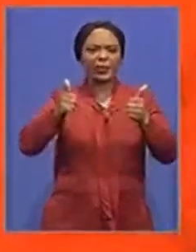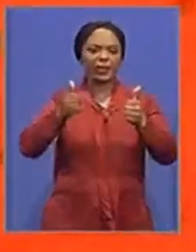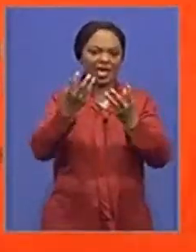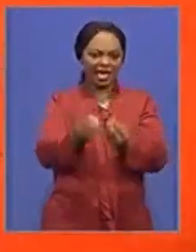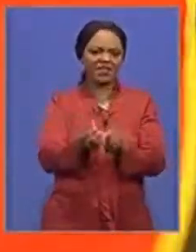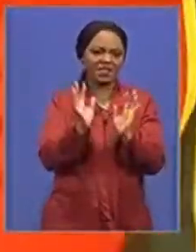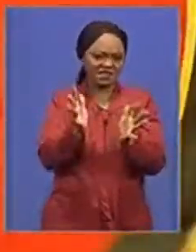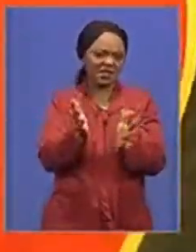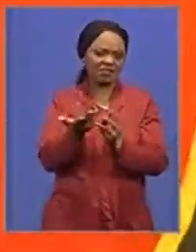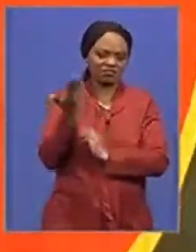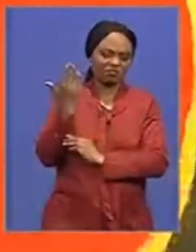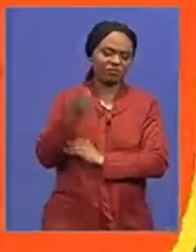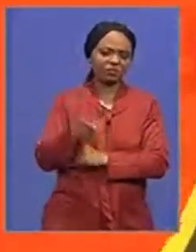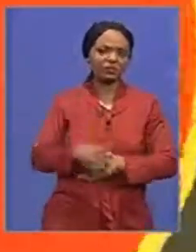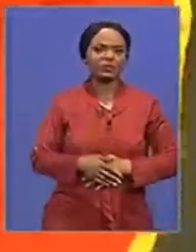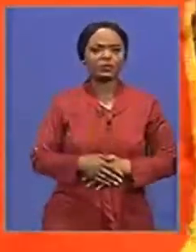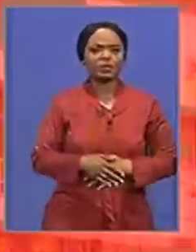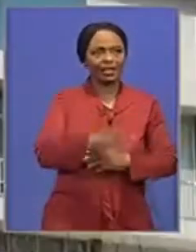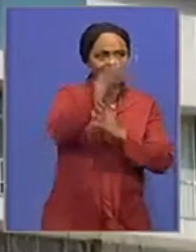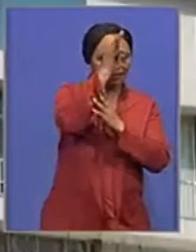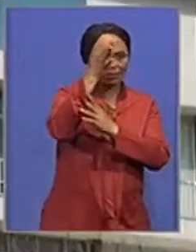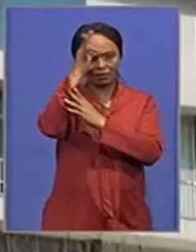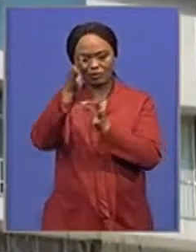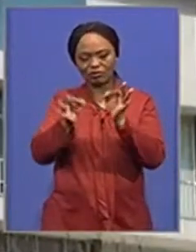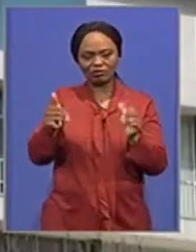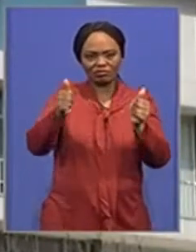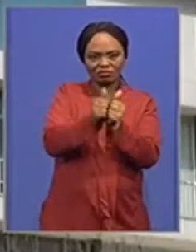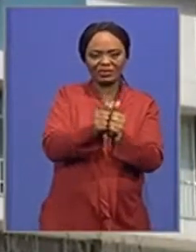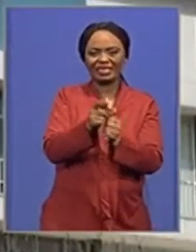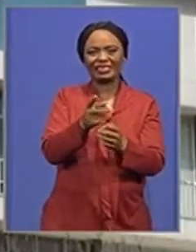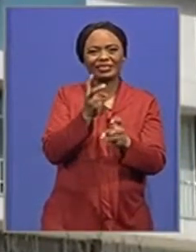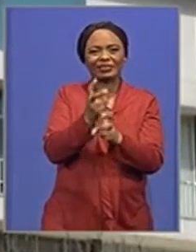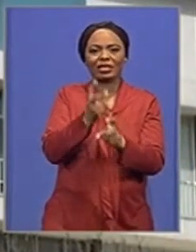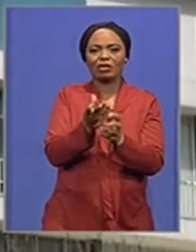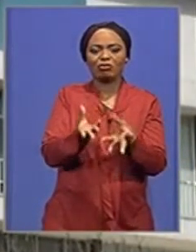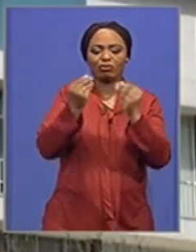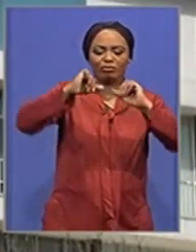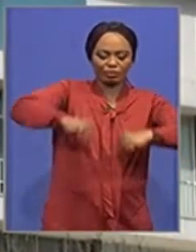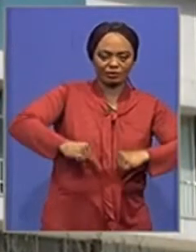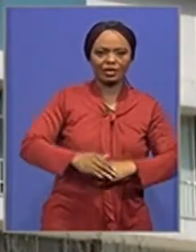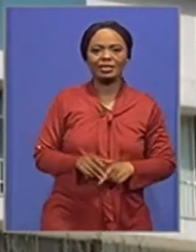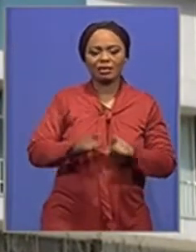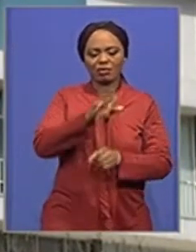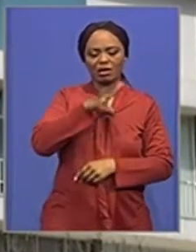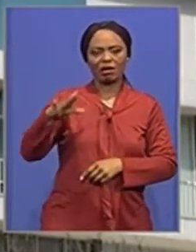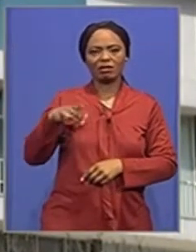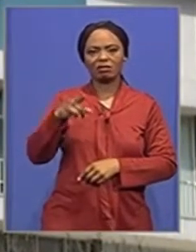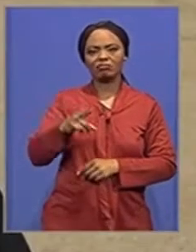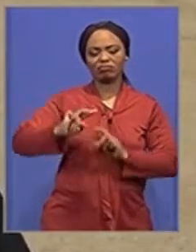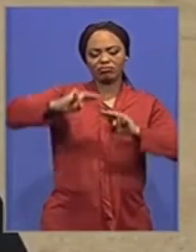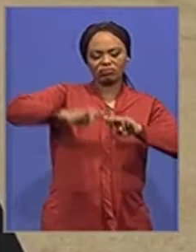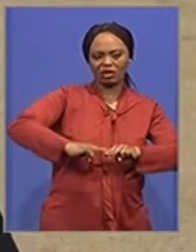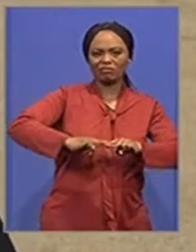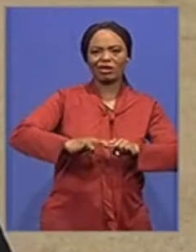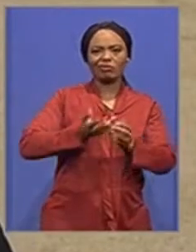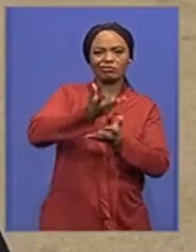selekane sa puso e nnile ya hloleha ho fihlella tumellano. Kopano tsa lekgotla la motse le tsona tsa hloleha ho dula. Rona re le Forum